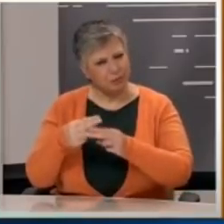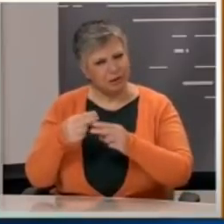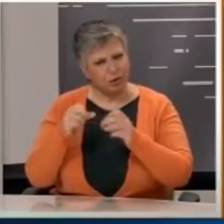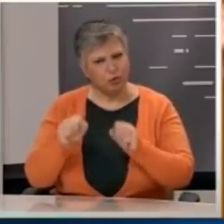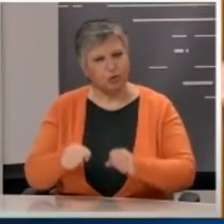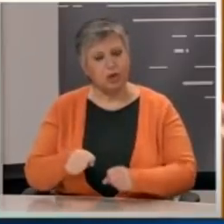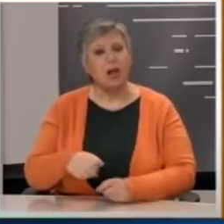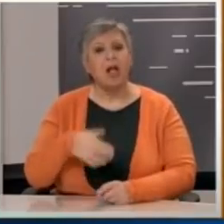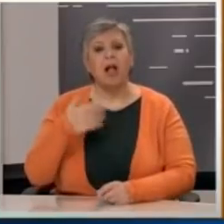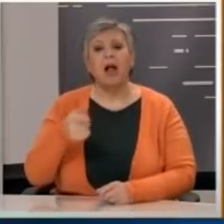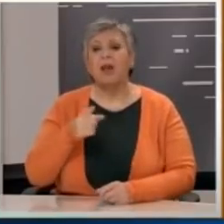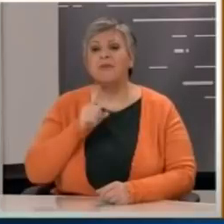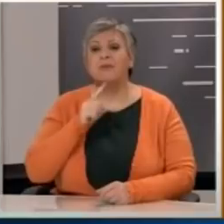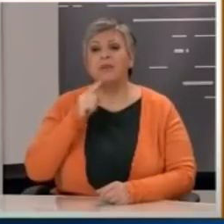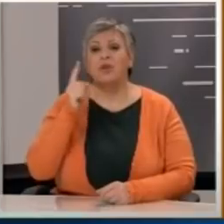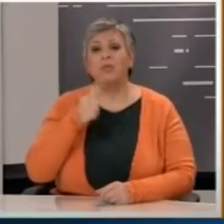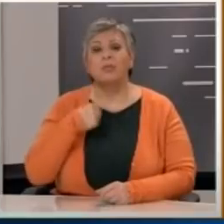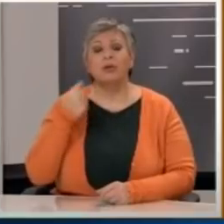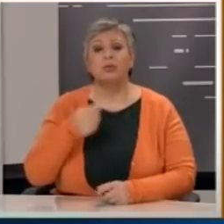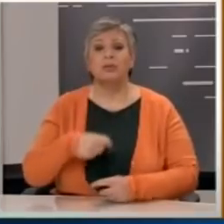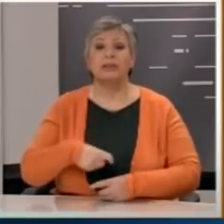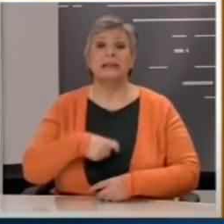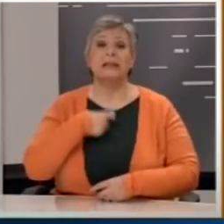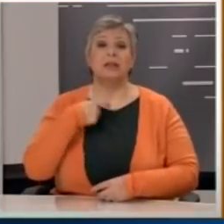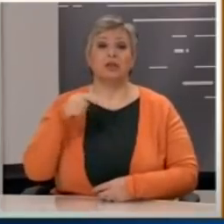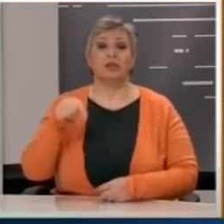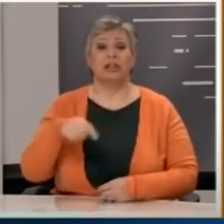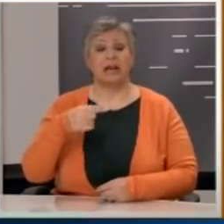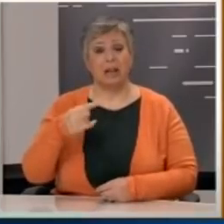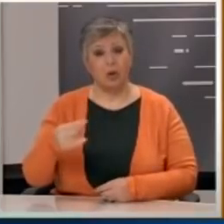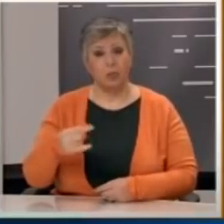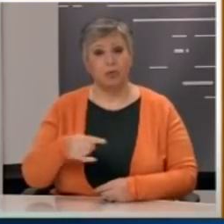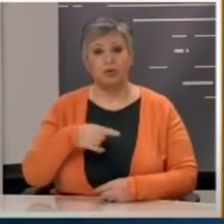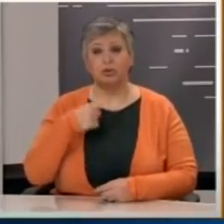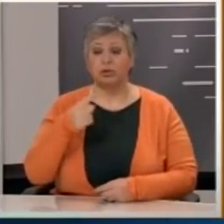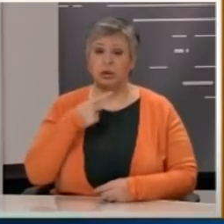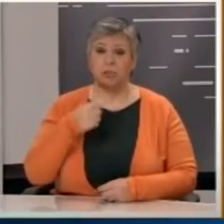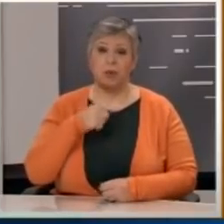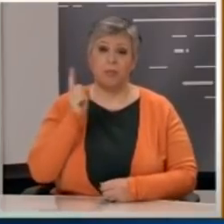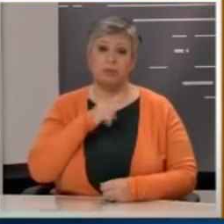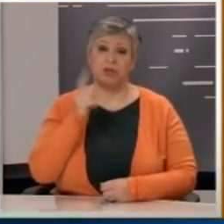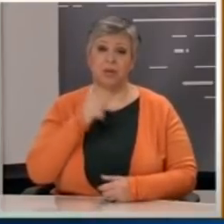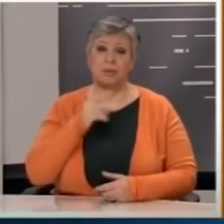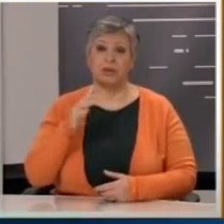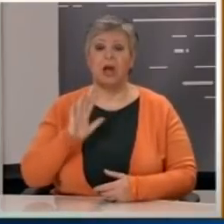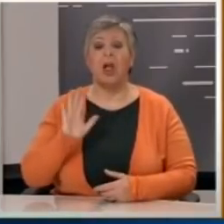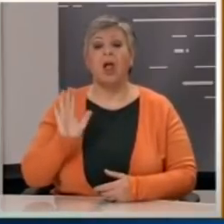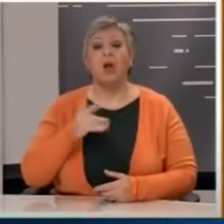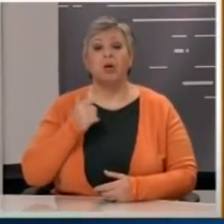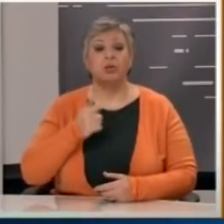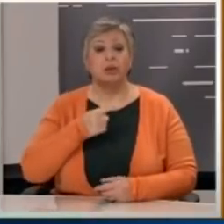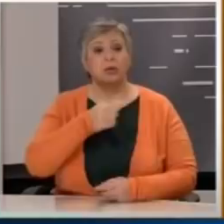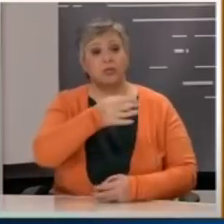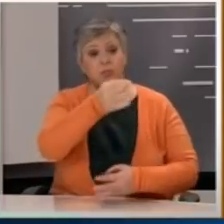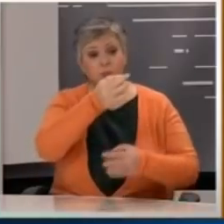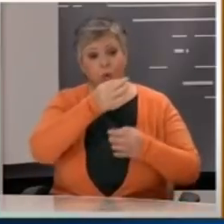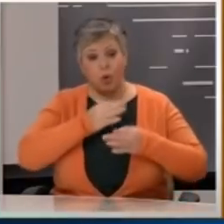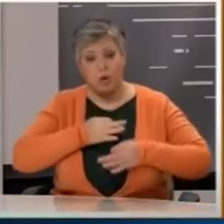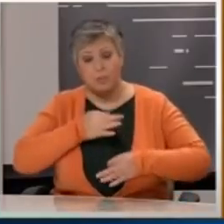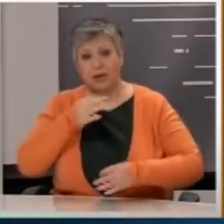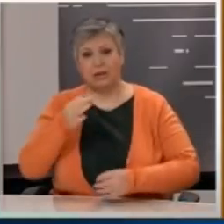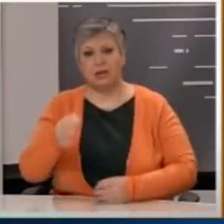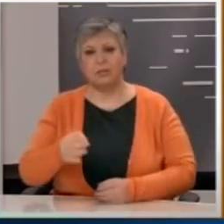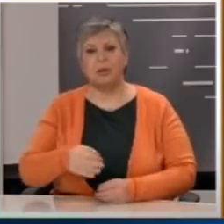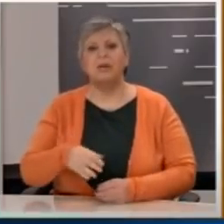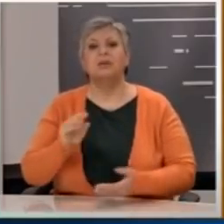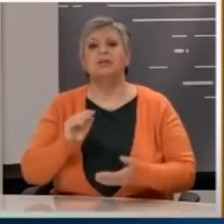εκλογών, βγήκε ο Τζανακόπουλος, ο κύριος Τζανακόπουλος, και με διέψευσε. Και είπε ότι λέω ψέματα ότι μου είπε ο Τσίπρας. Ερωτώ